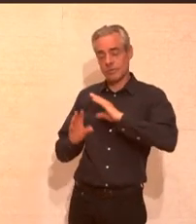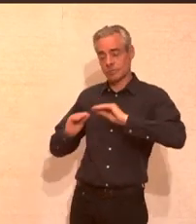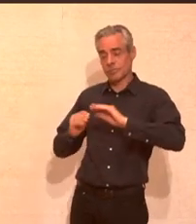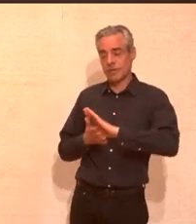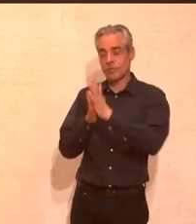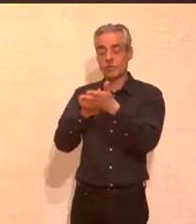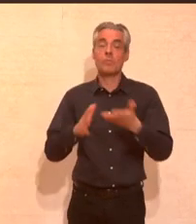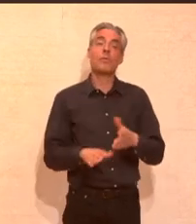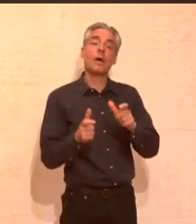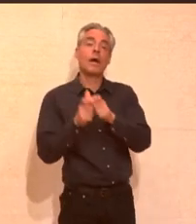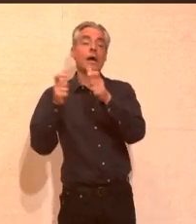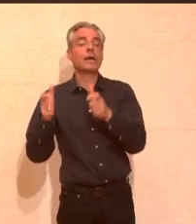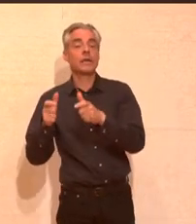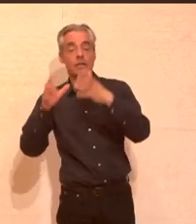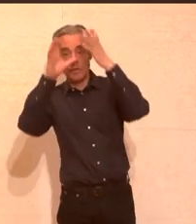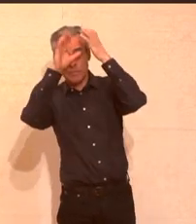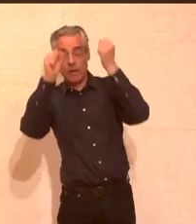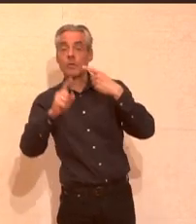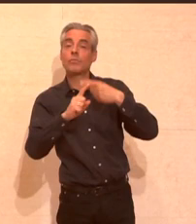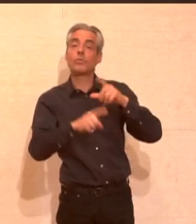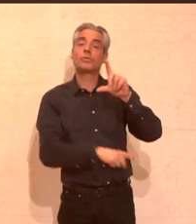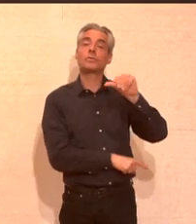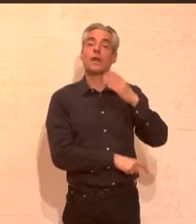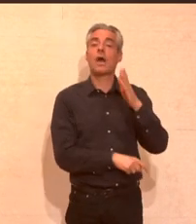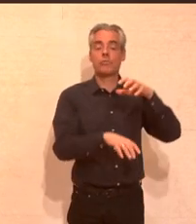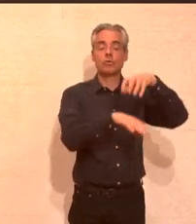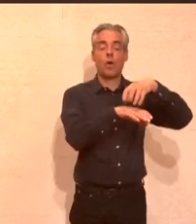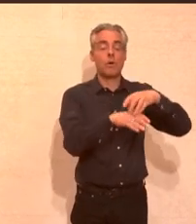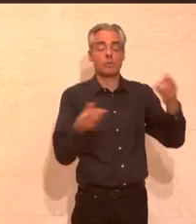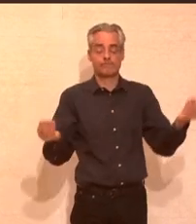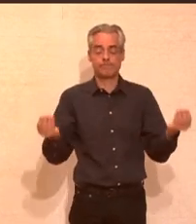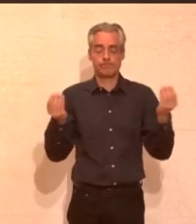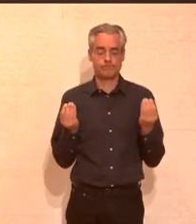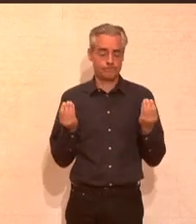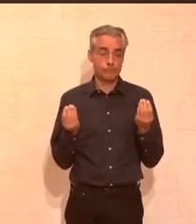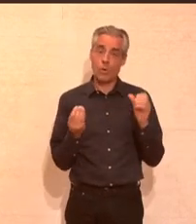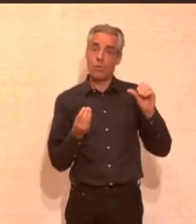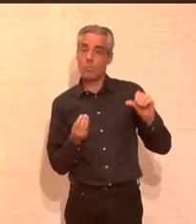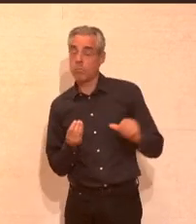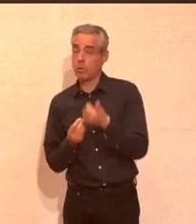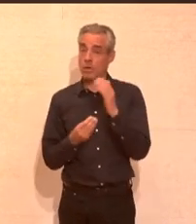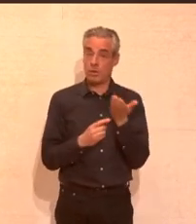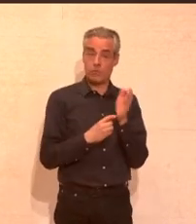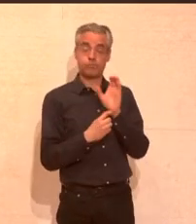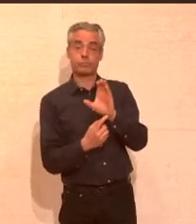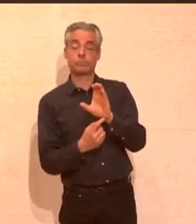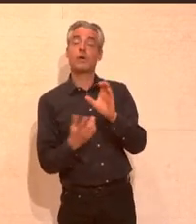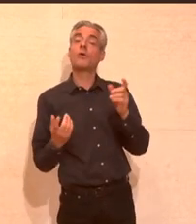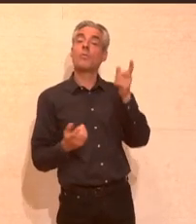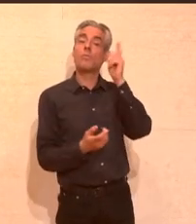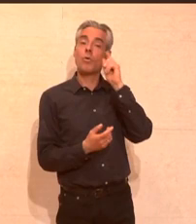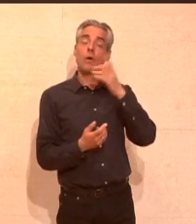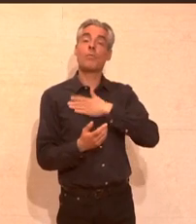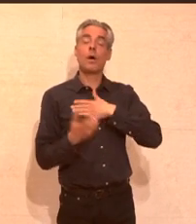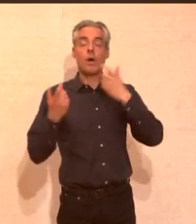L'Académie de Paris et le Lab Sorbonne se sont risqués de leur côté à vous apporter une première contribution, puisque je souhaite, au